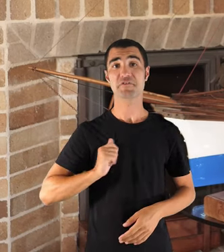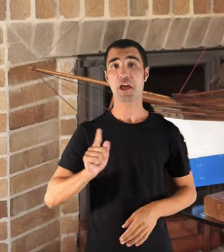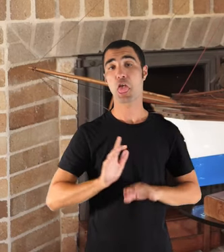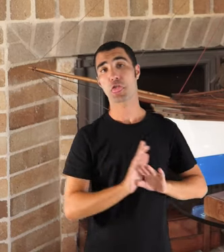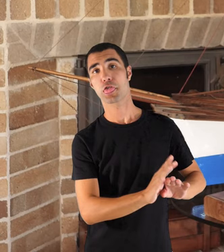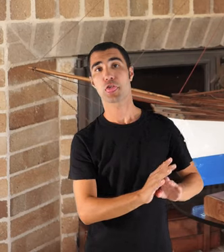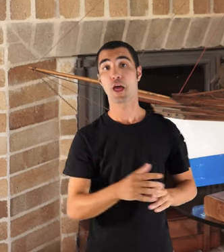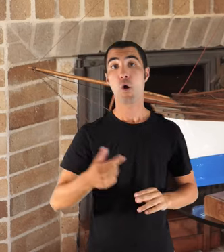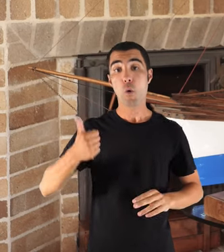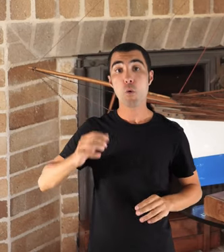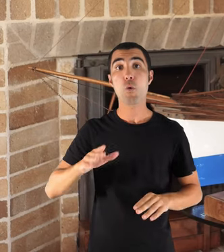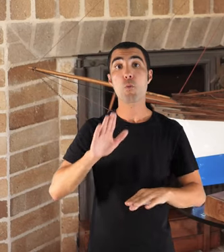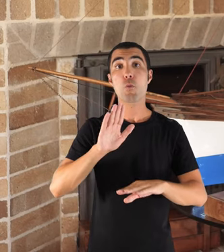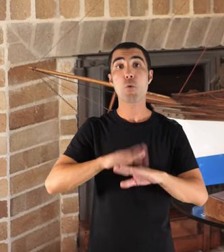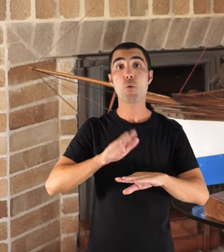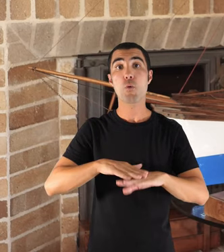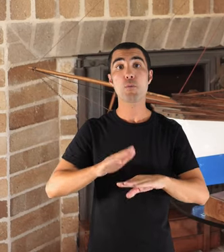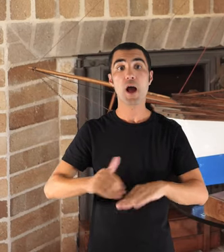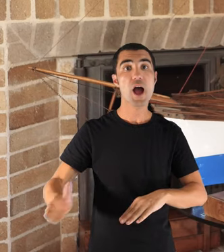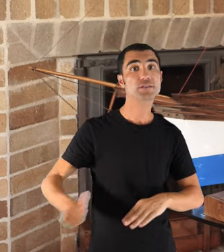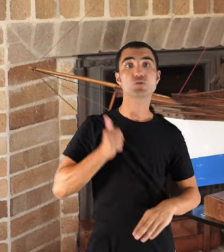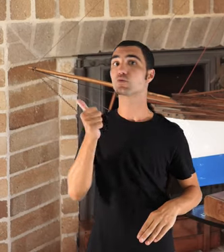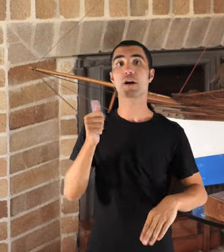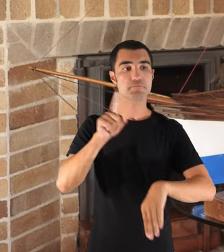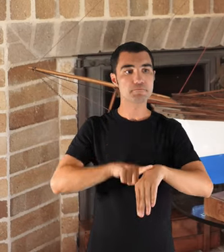perquè va coincidir en què